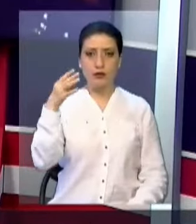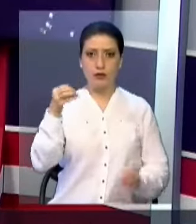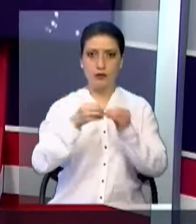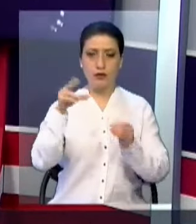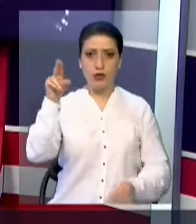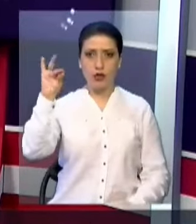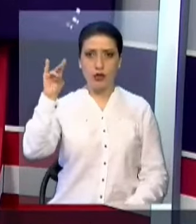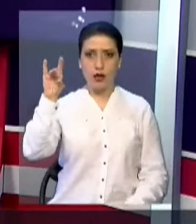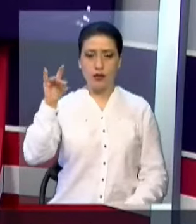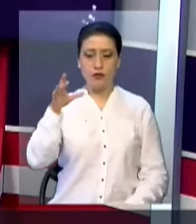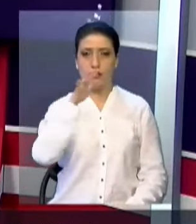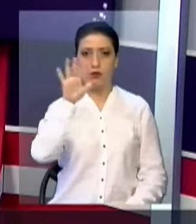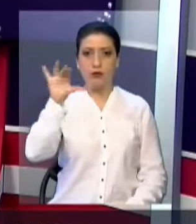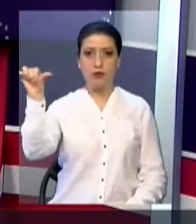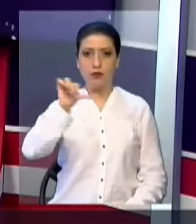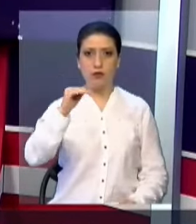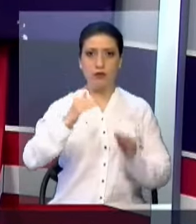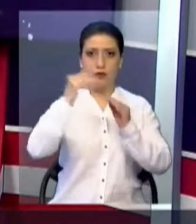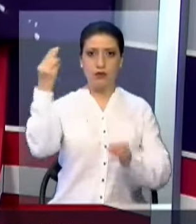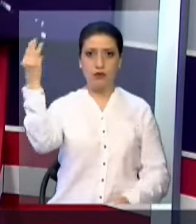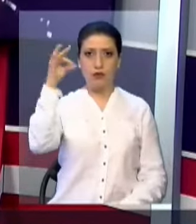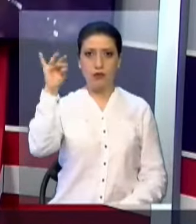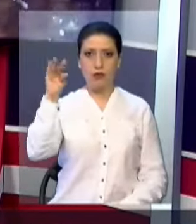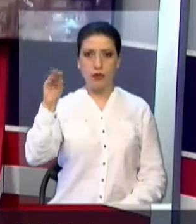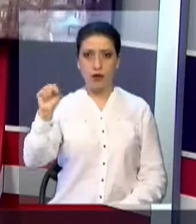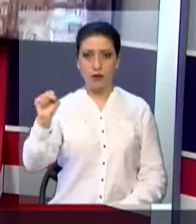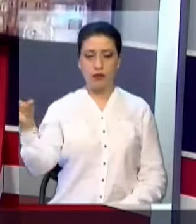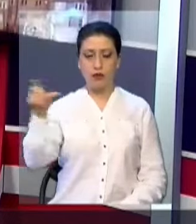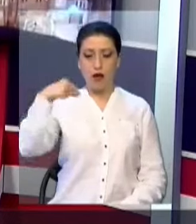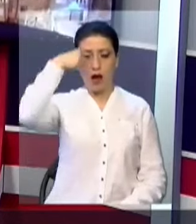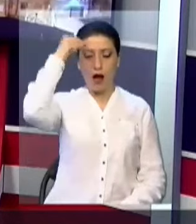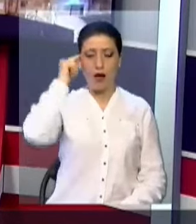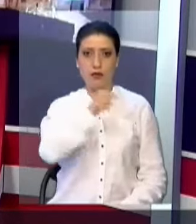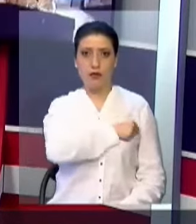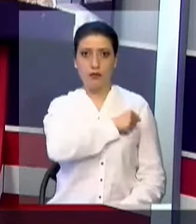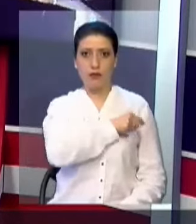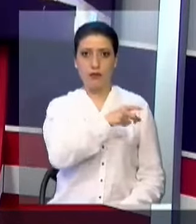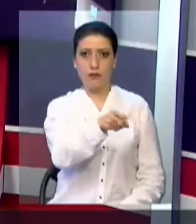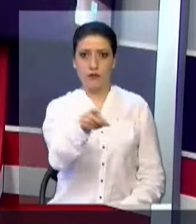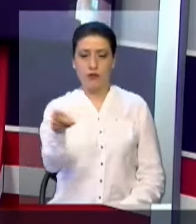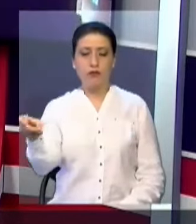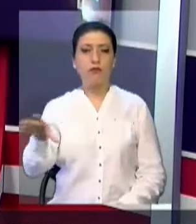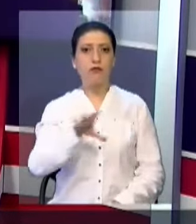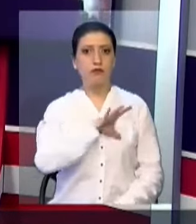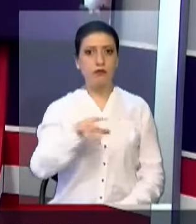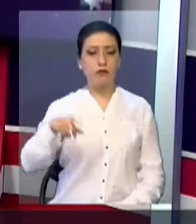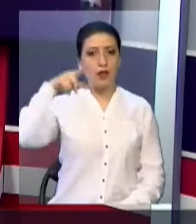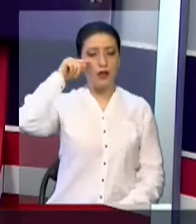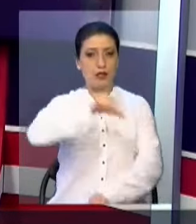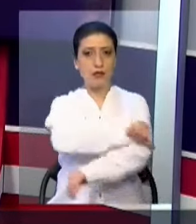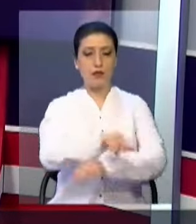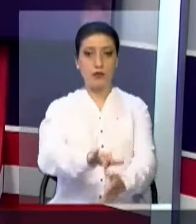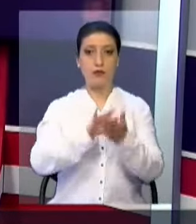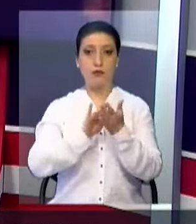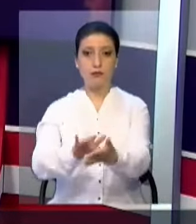Չինարիի, իսկ ժամը 17:30-ին վերին շորժայի հատվածում ադրբեջանի զինված ուժերի ստորաբաժանումները հրաձգային զենքից կրակ են բացել հայկական